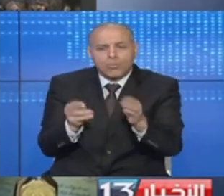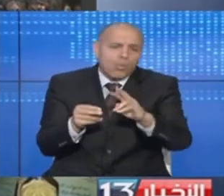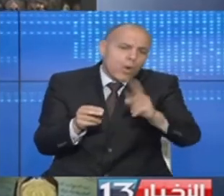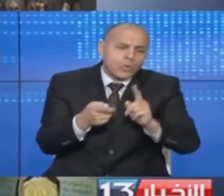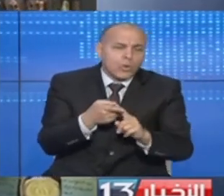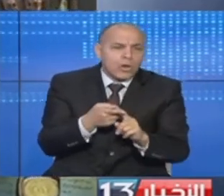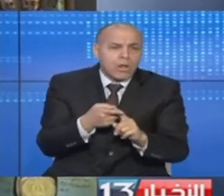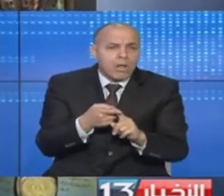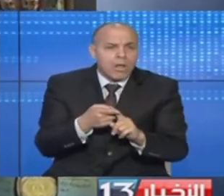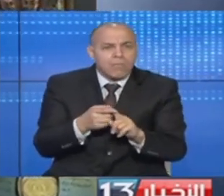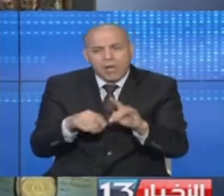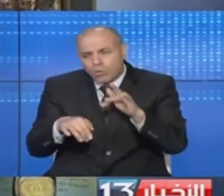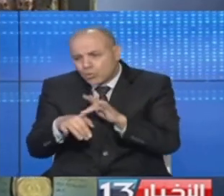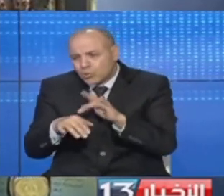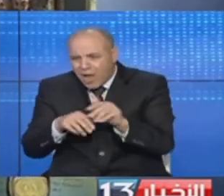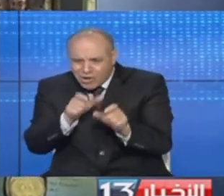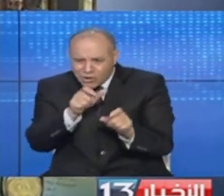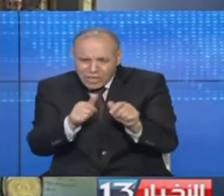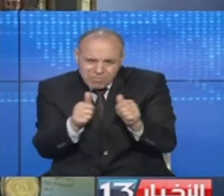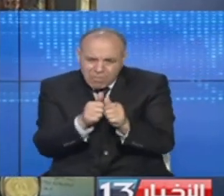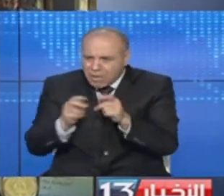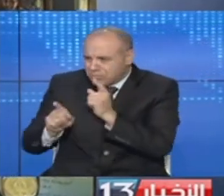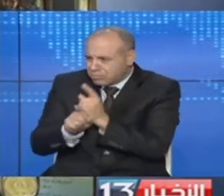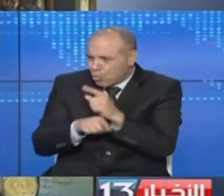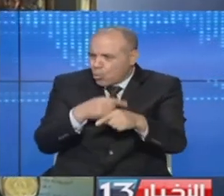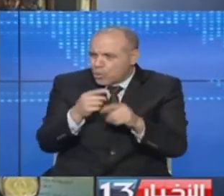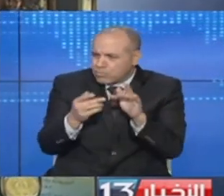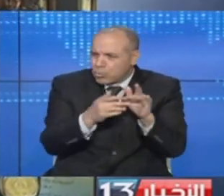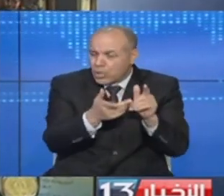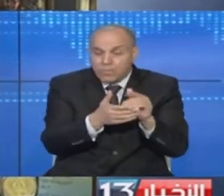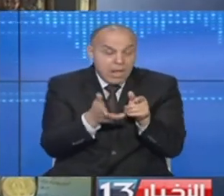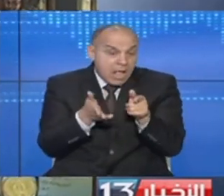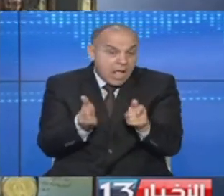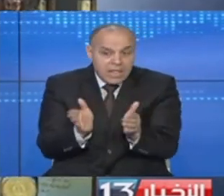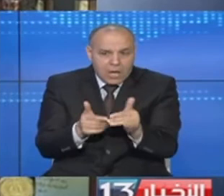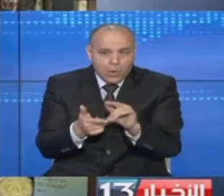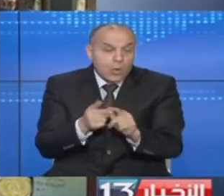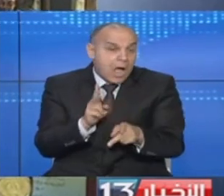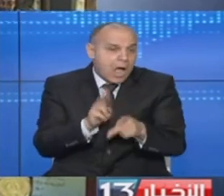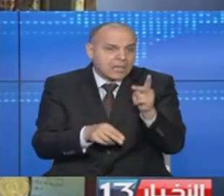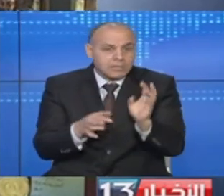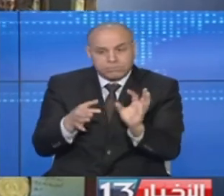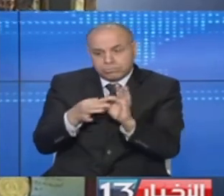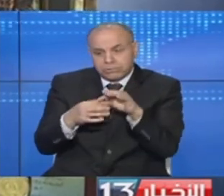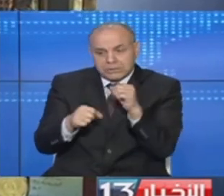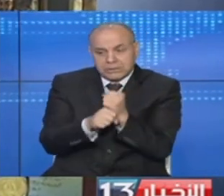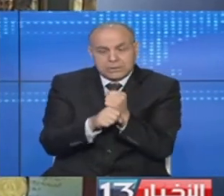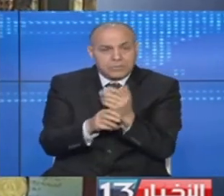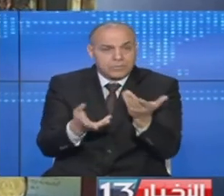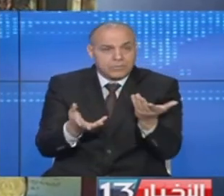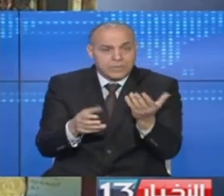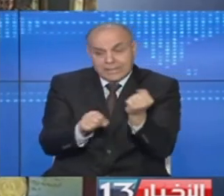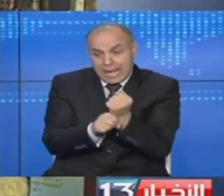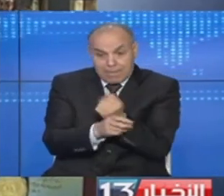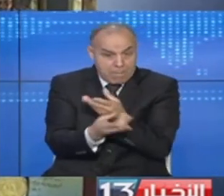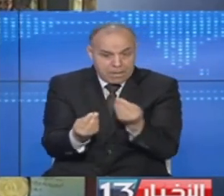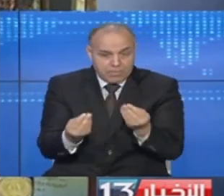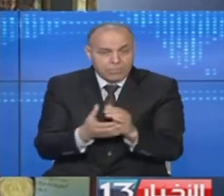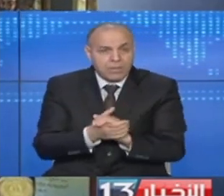هي عندها اختلاط مع بعضها. القطاعات هذه هي الأغلبية مرتبطة بعملية